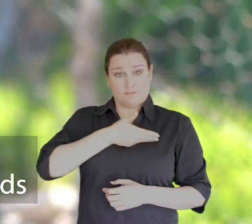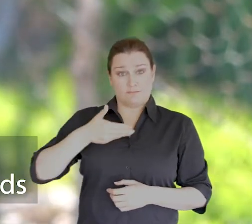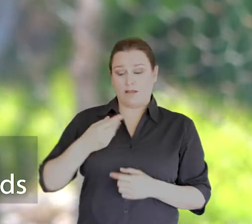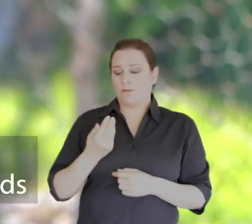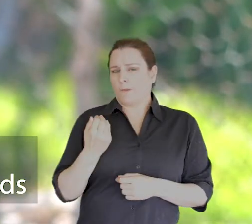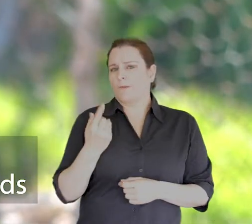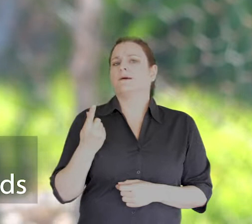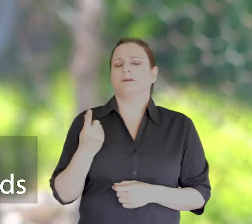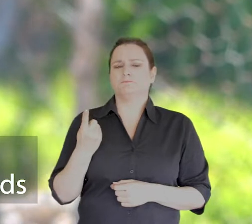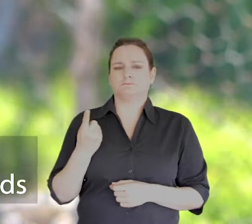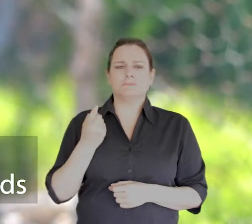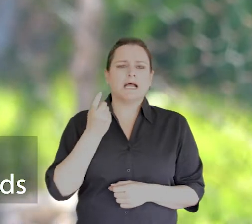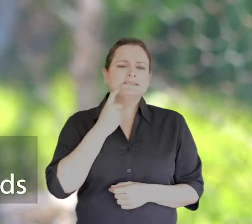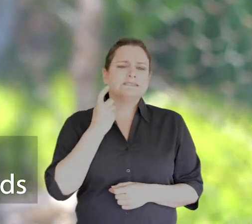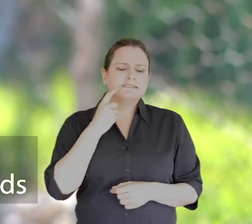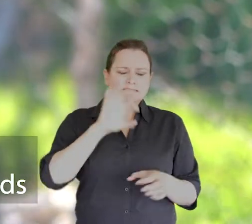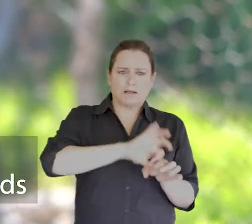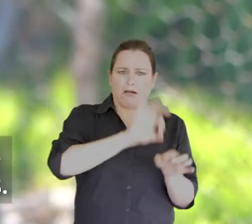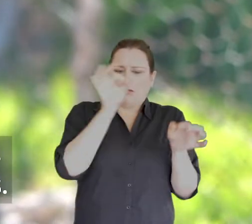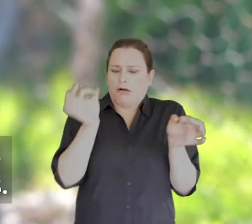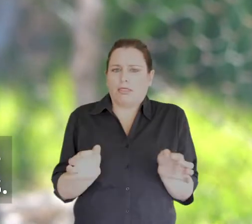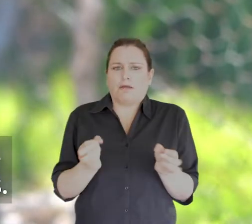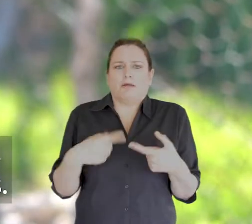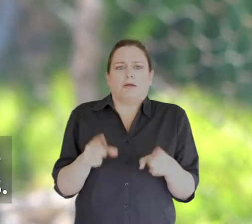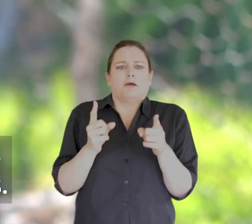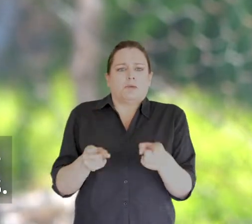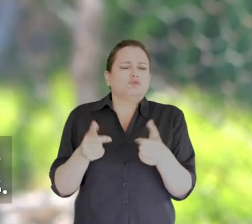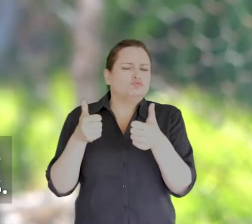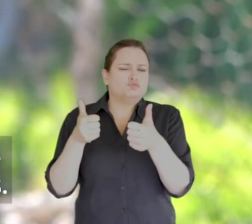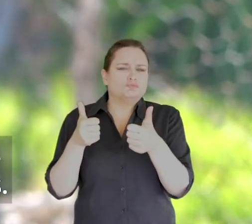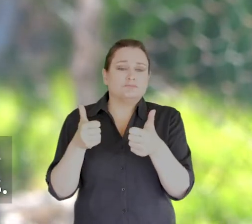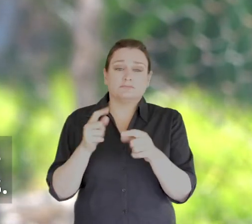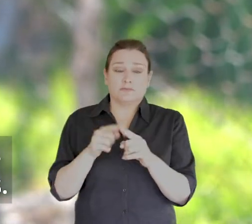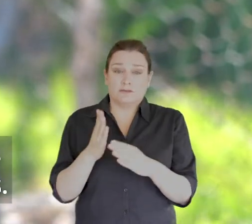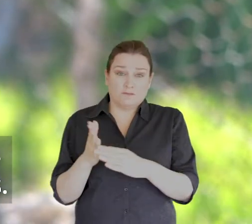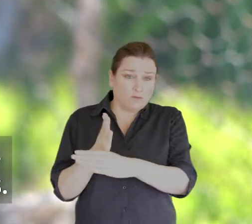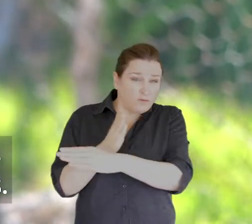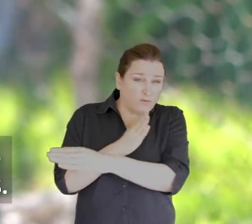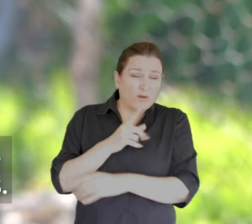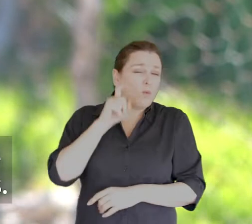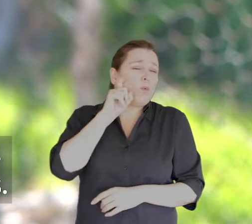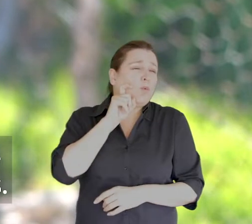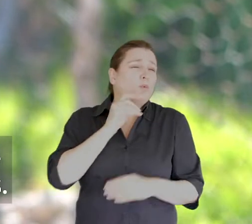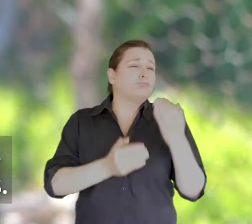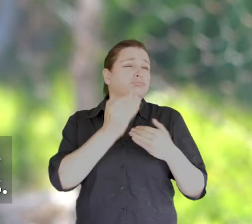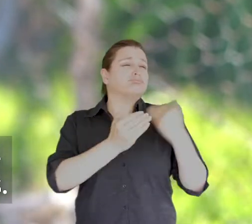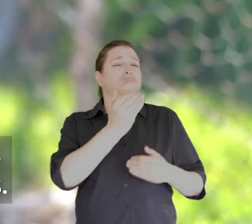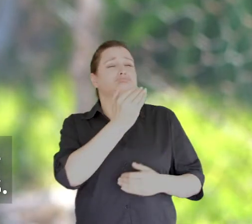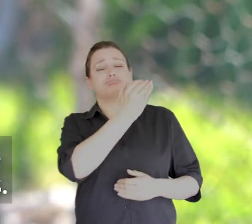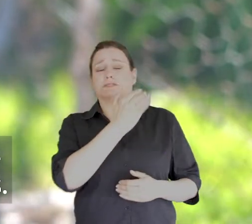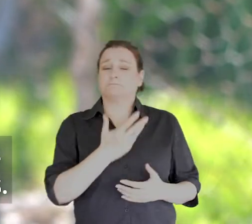hij die oesterbedens later ingekregen. Maar in die begin. Het alleen